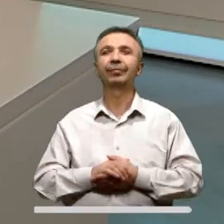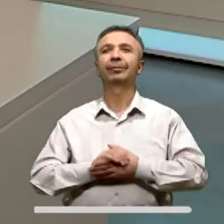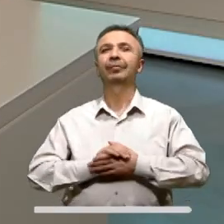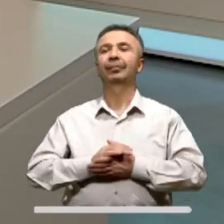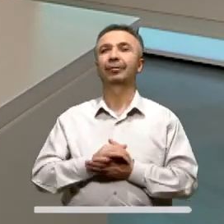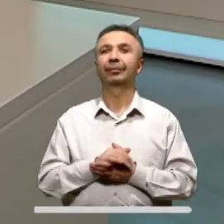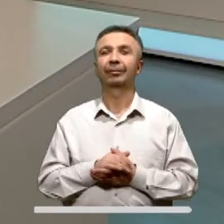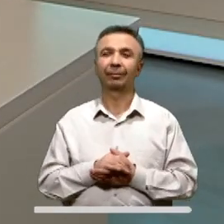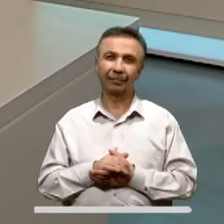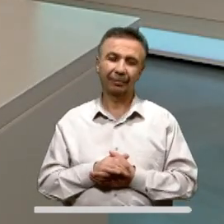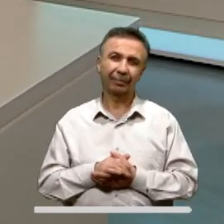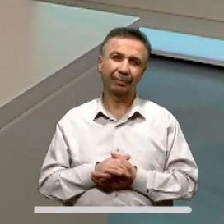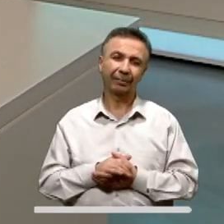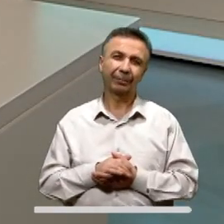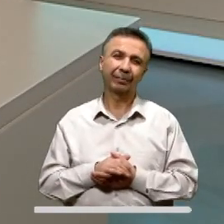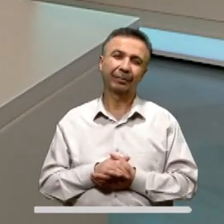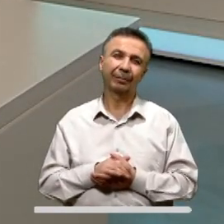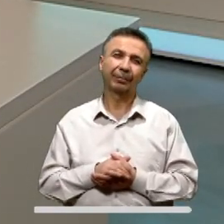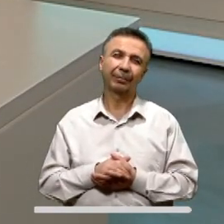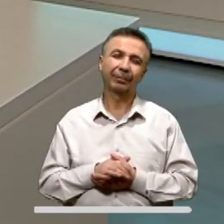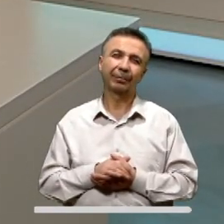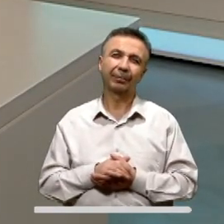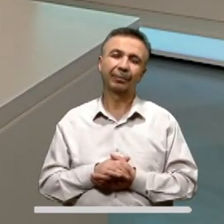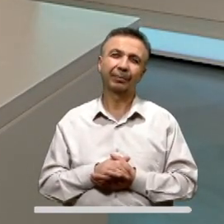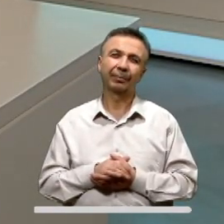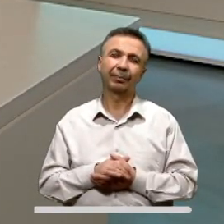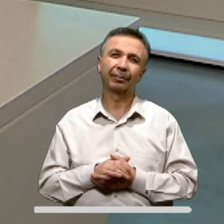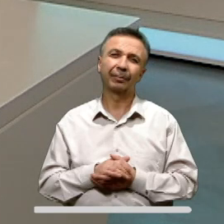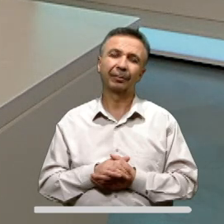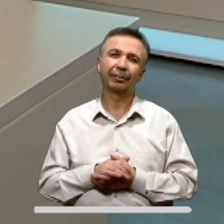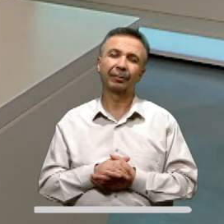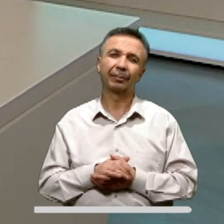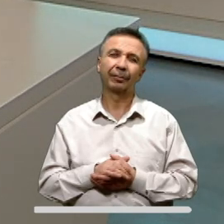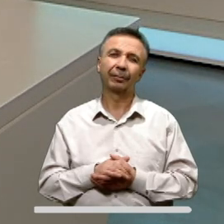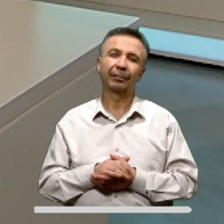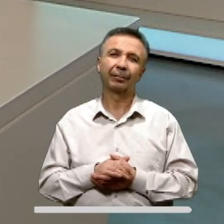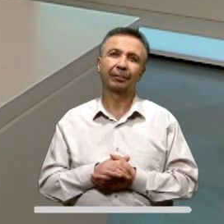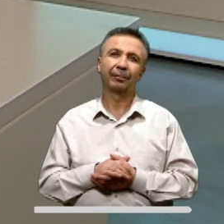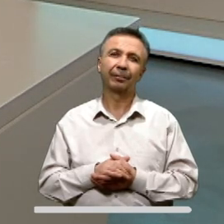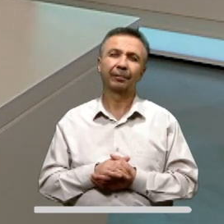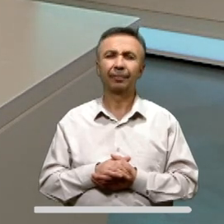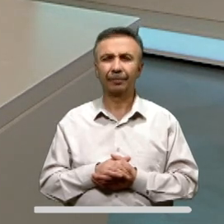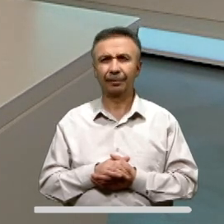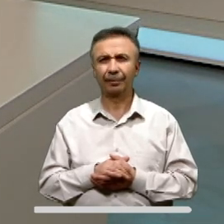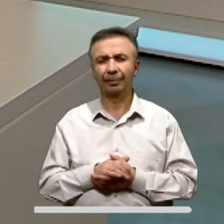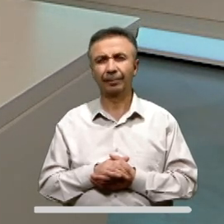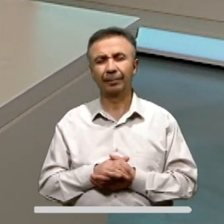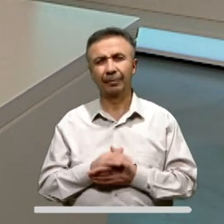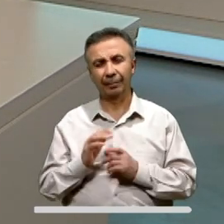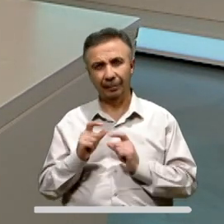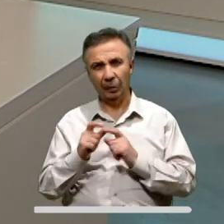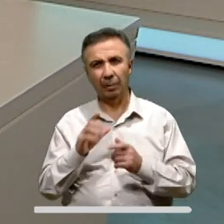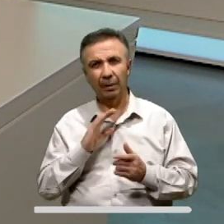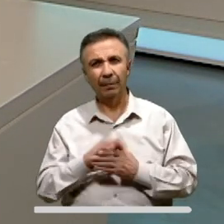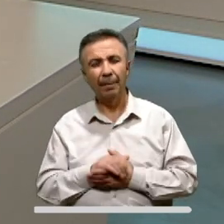Kapalı hocam şu an. O hayırlı zaman... Ramazanlar olsun. Sağ olun. Hocam ben şu soruyu sormak